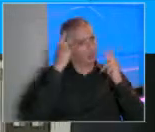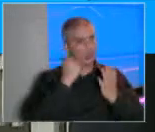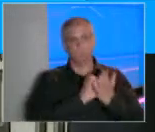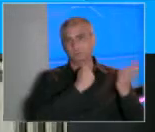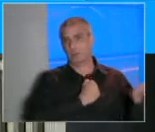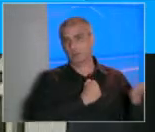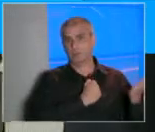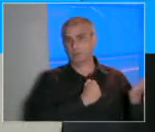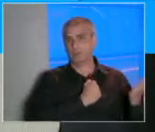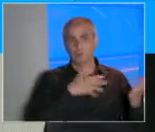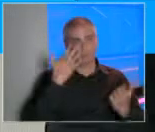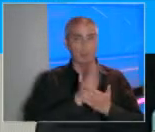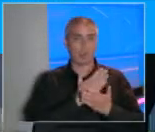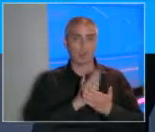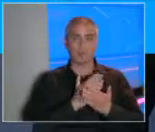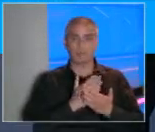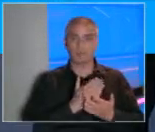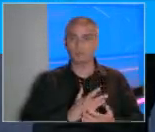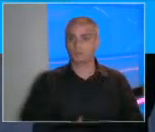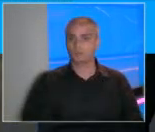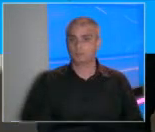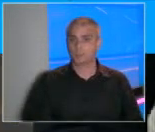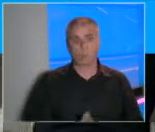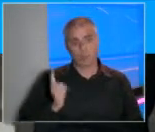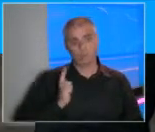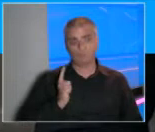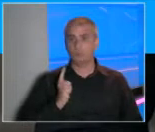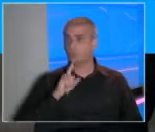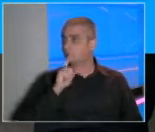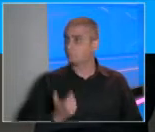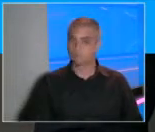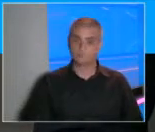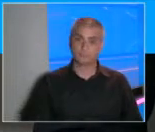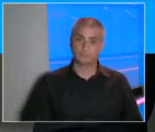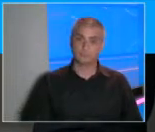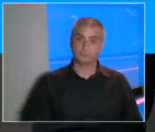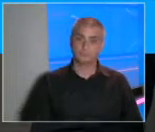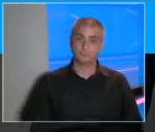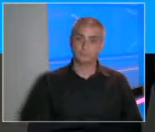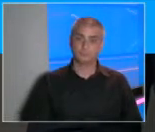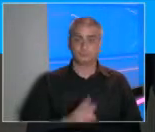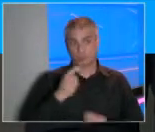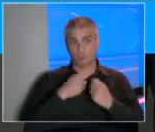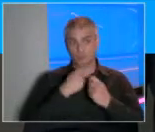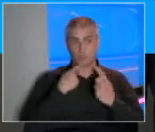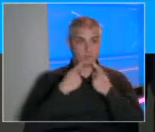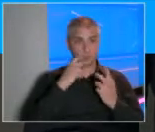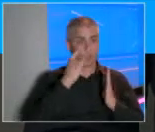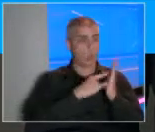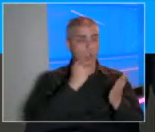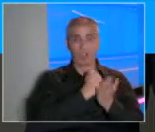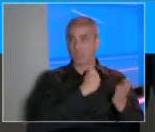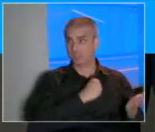של דבר. היא ההחלטה. אולי המתינו. יכול להיות שזה קשור אולי זה קשור לדיון על חוק ההסדרה,